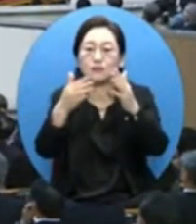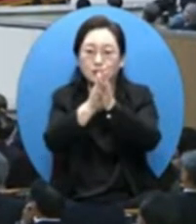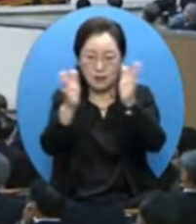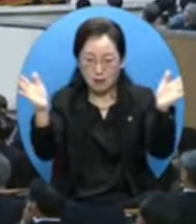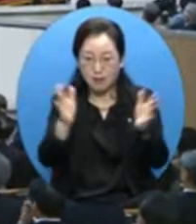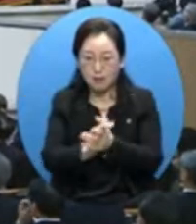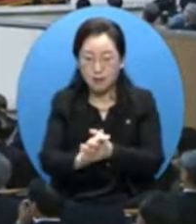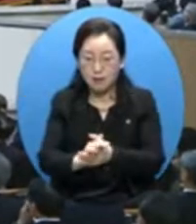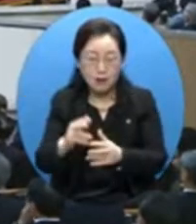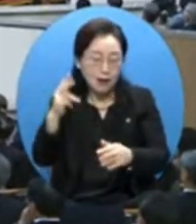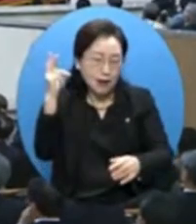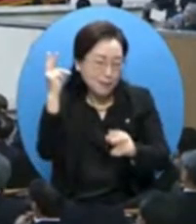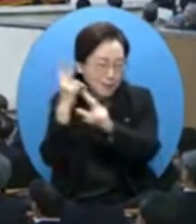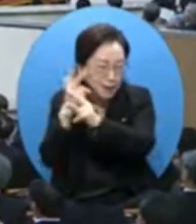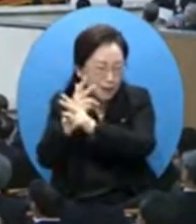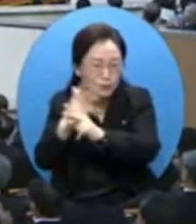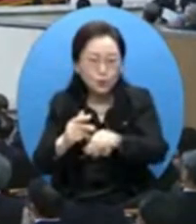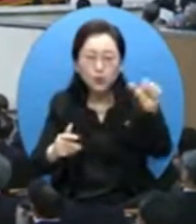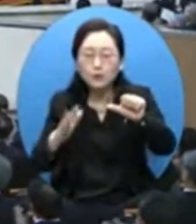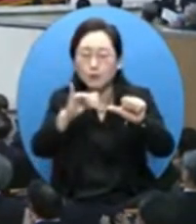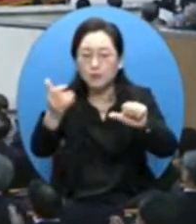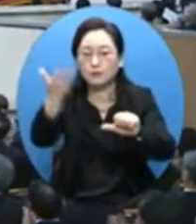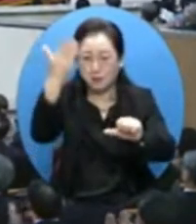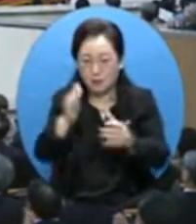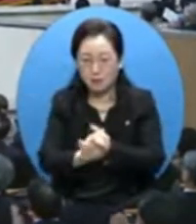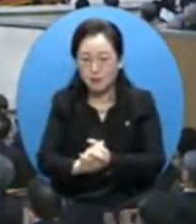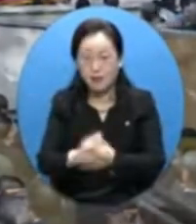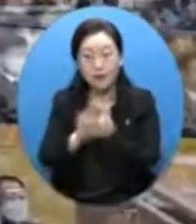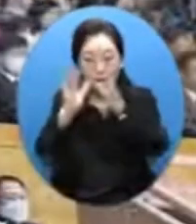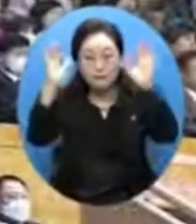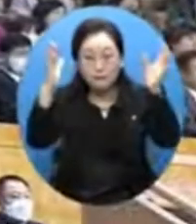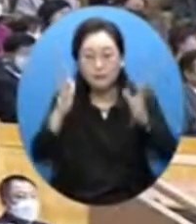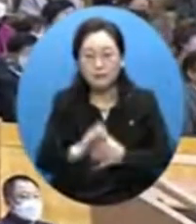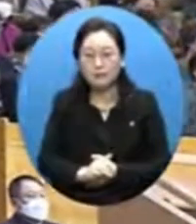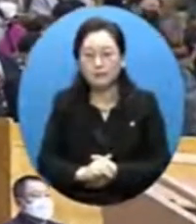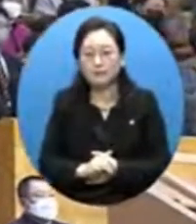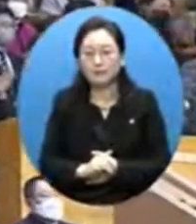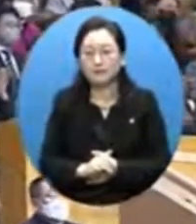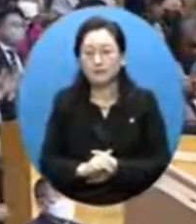매주 5천 명씩 주님께 돌아왔습니다. 할렐루야.